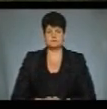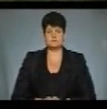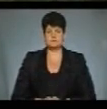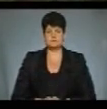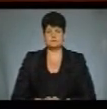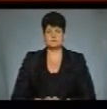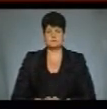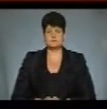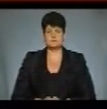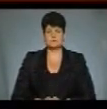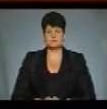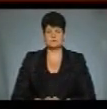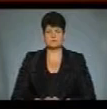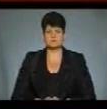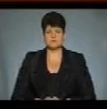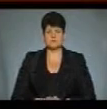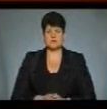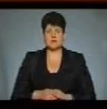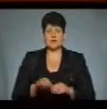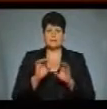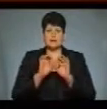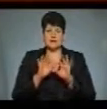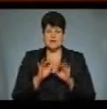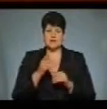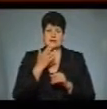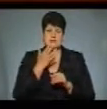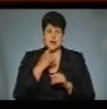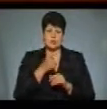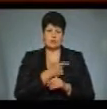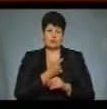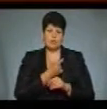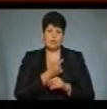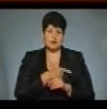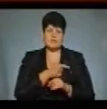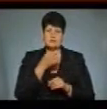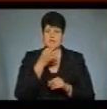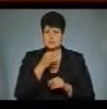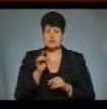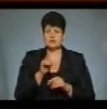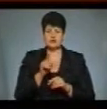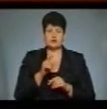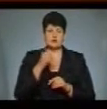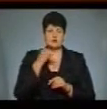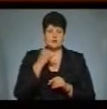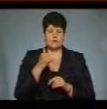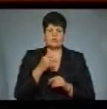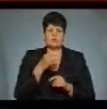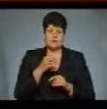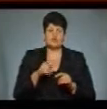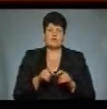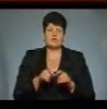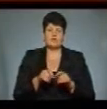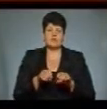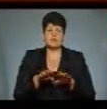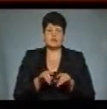новини. Речник Нацполіції області Сергій Крета телефоном повідомив, що вирішується питання порушення